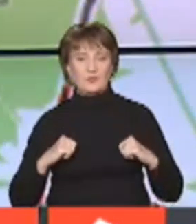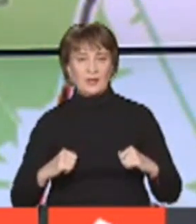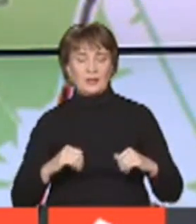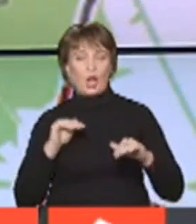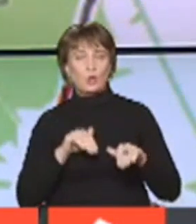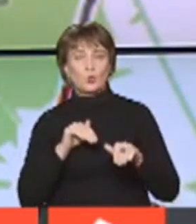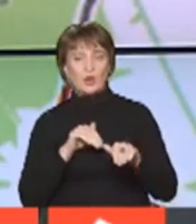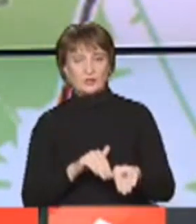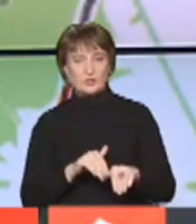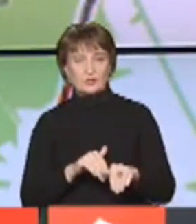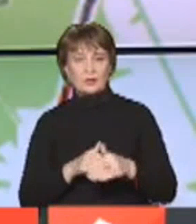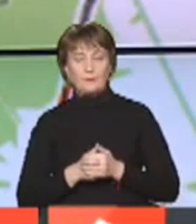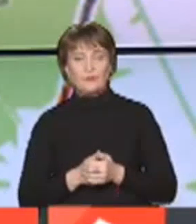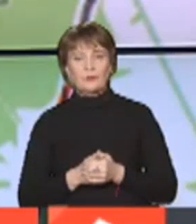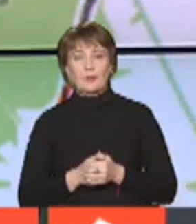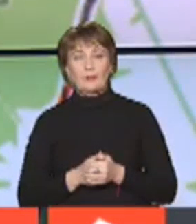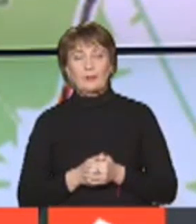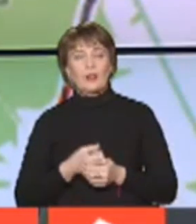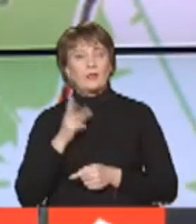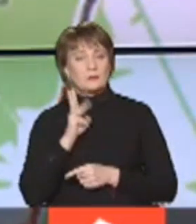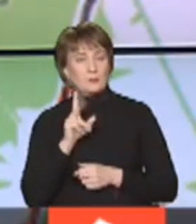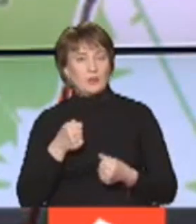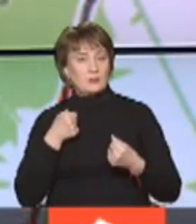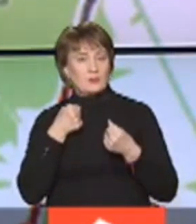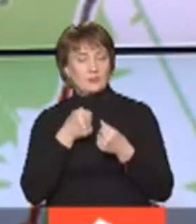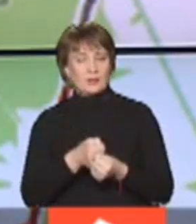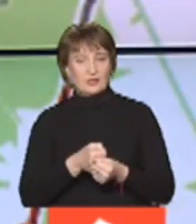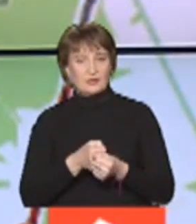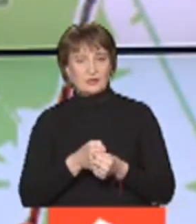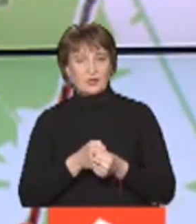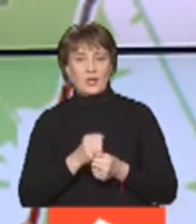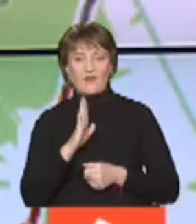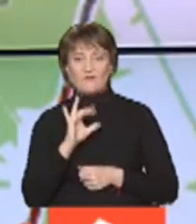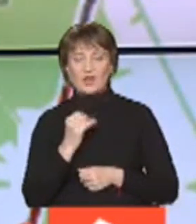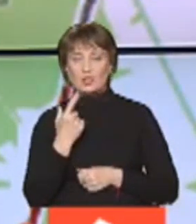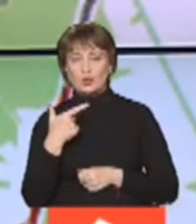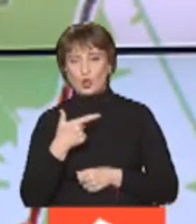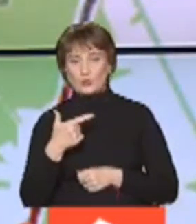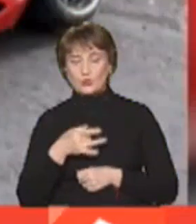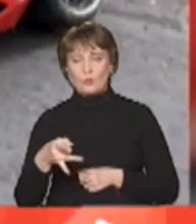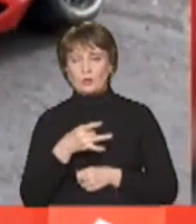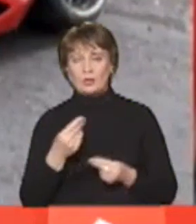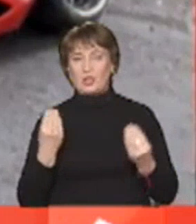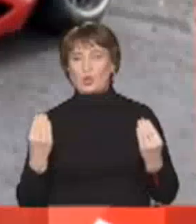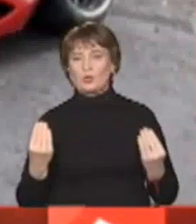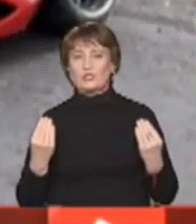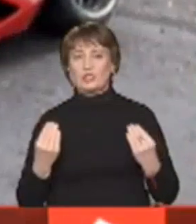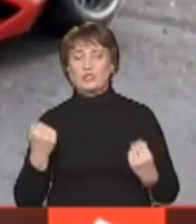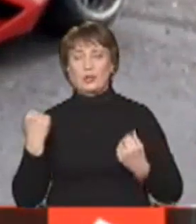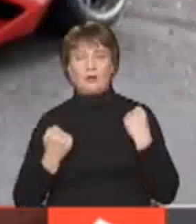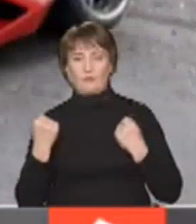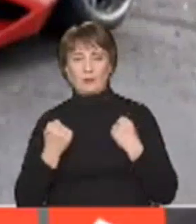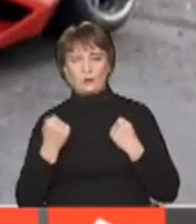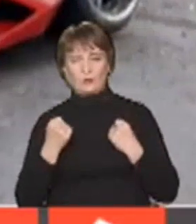рухається транспорт. Знімали кіно і вгатили Ламборгіні. У Вишгородському районі розкішне авто летіло осіннім